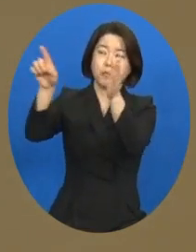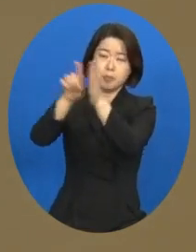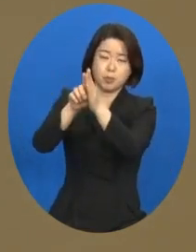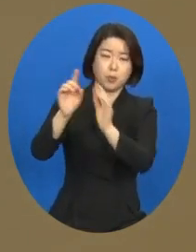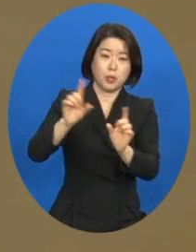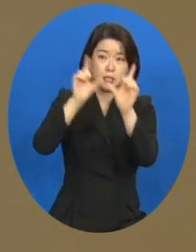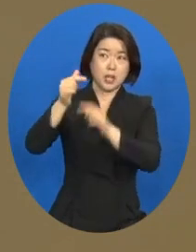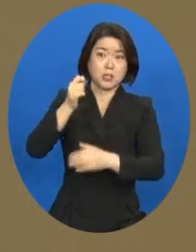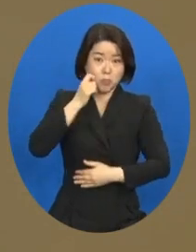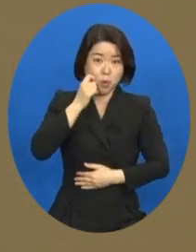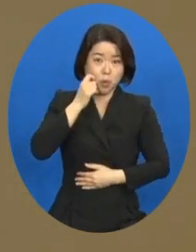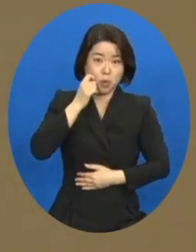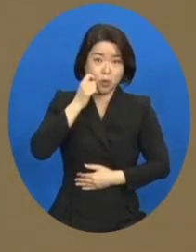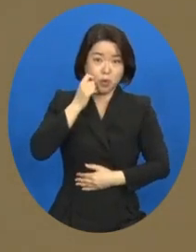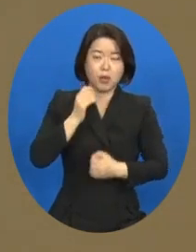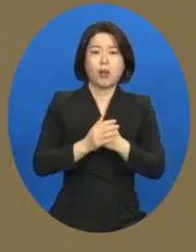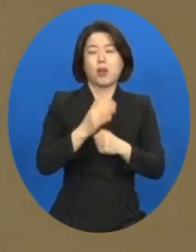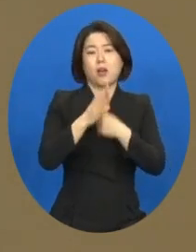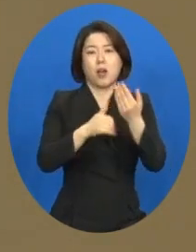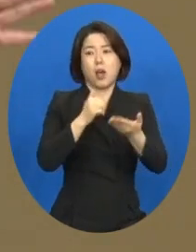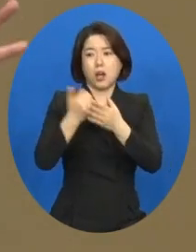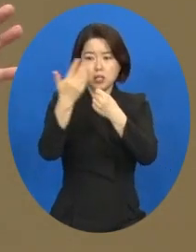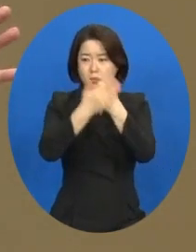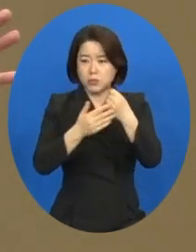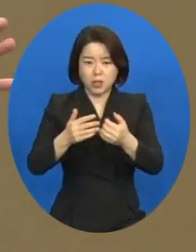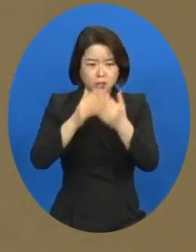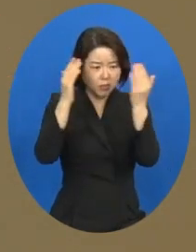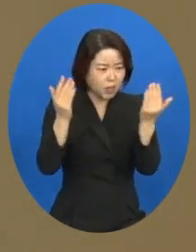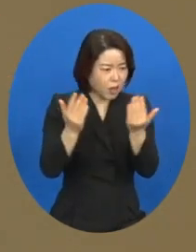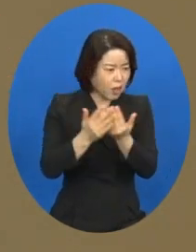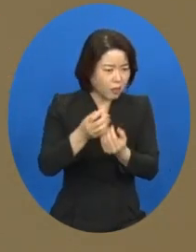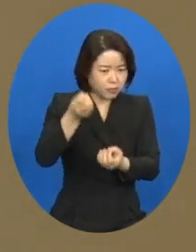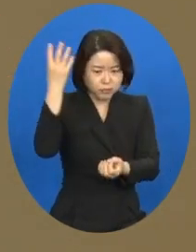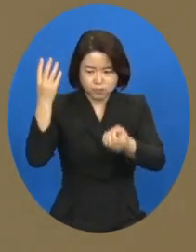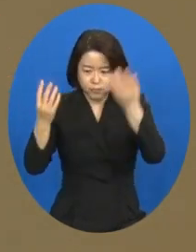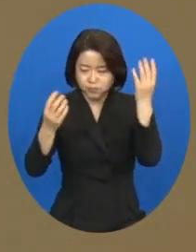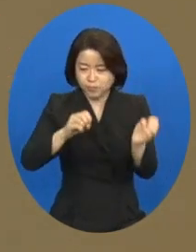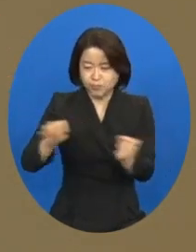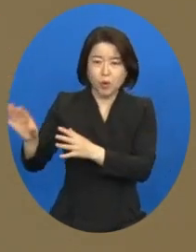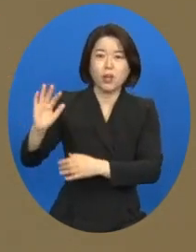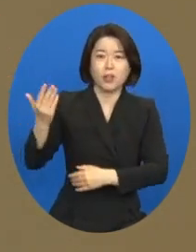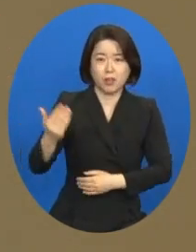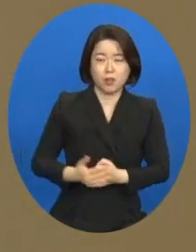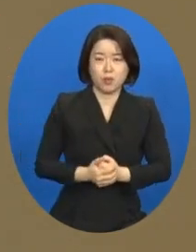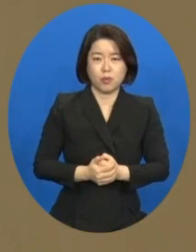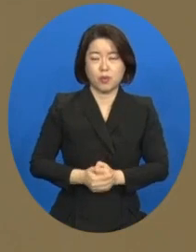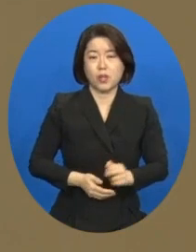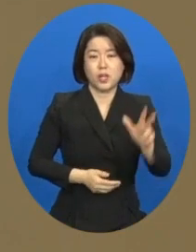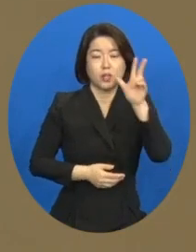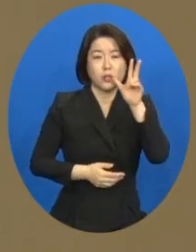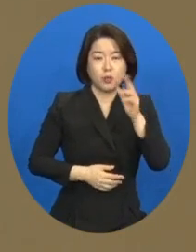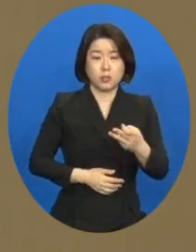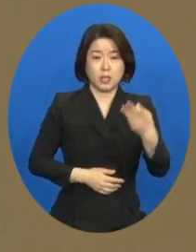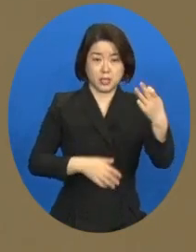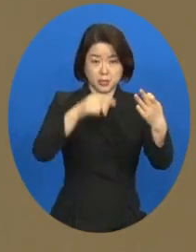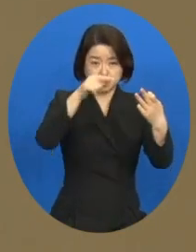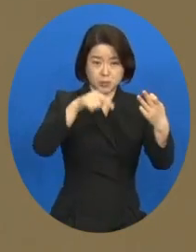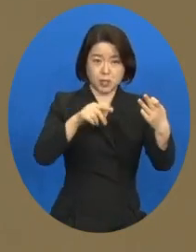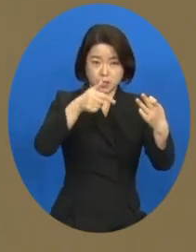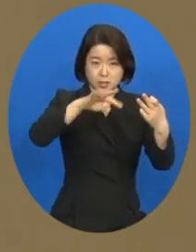살지 못하면 하나님의 은혜 다 잃어버린다는 거예요. 여호수아는